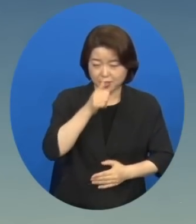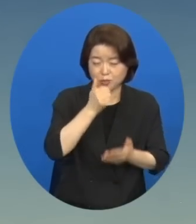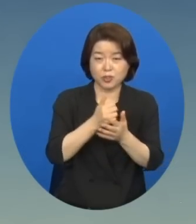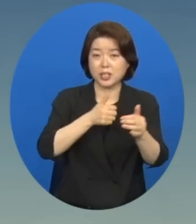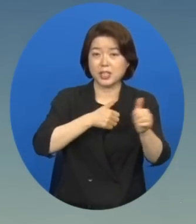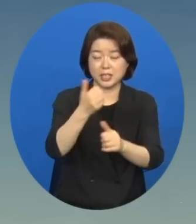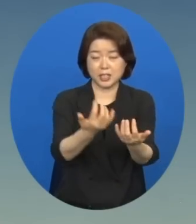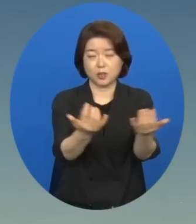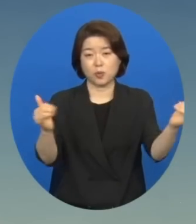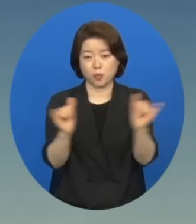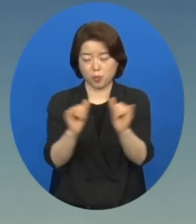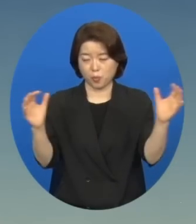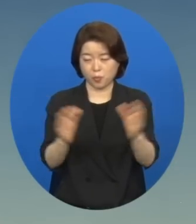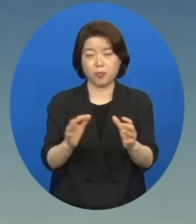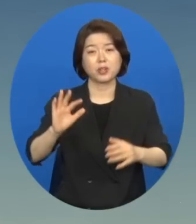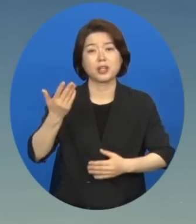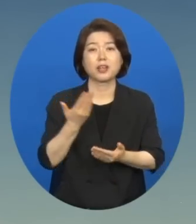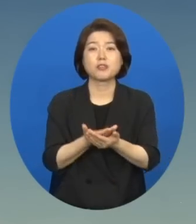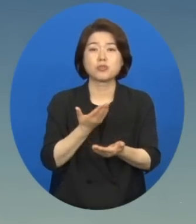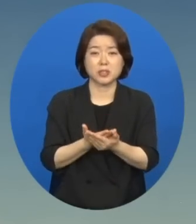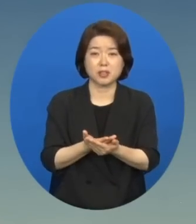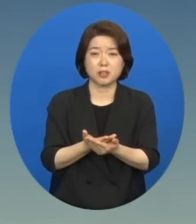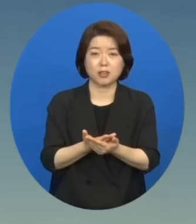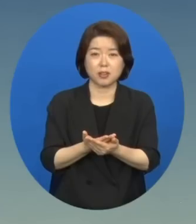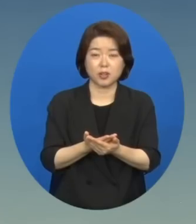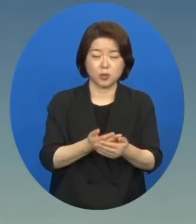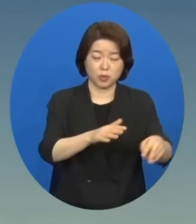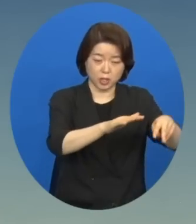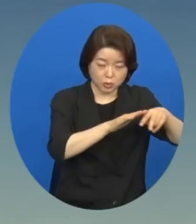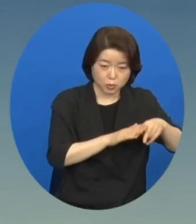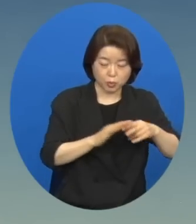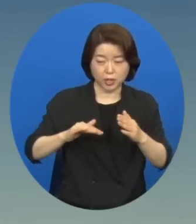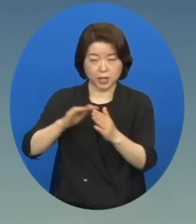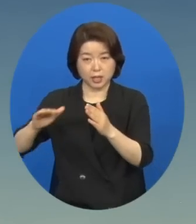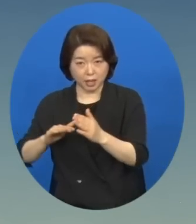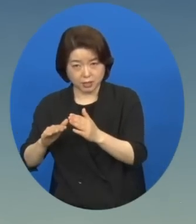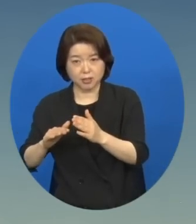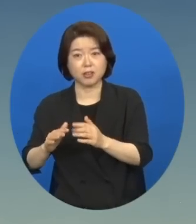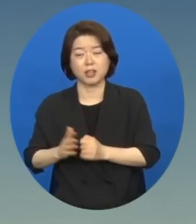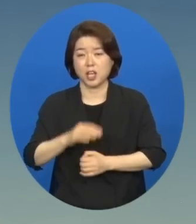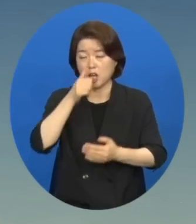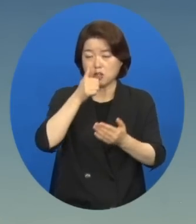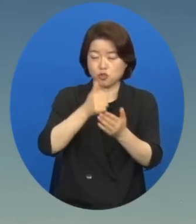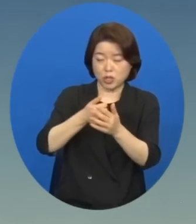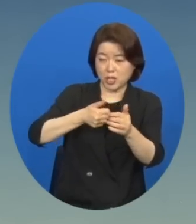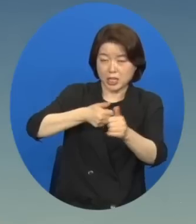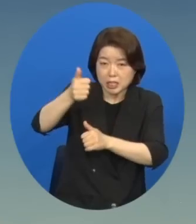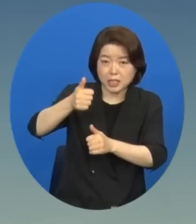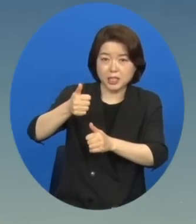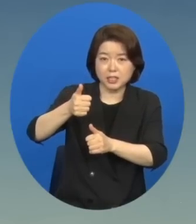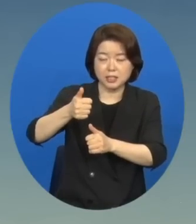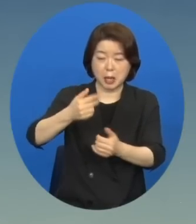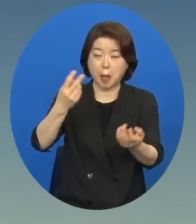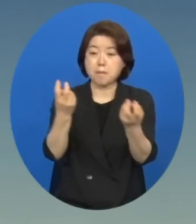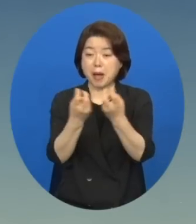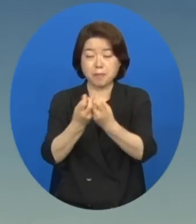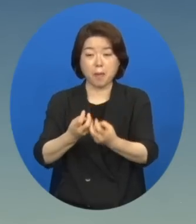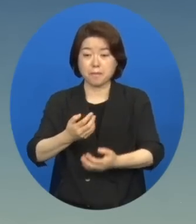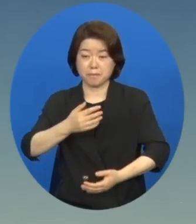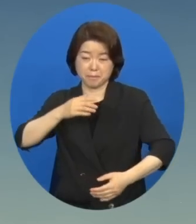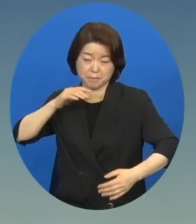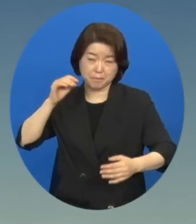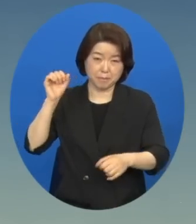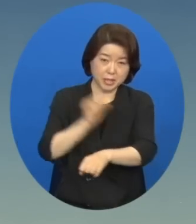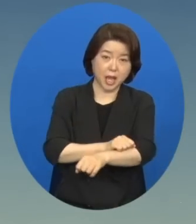이기는 공동체가 되게 해주세요. 저희 속회와 저희 가정이 죄를 이기는 법을 아는